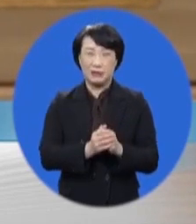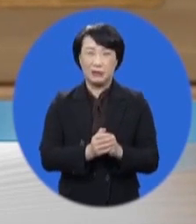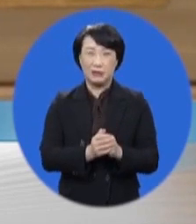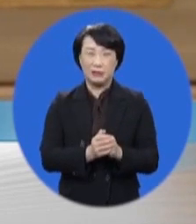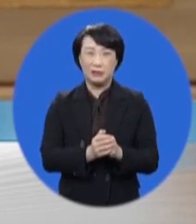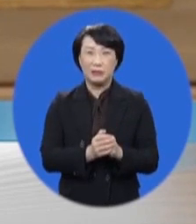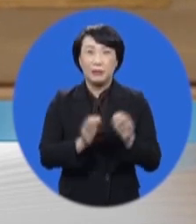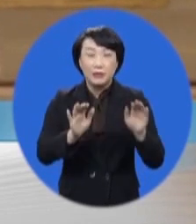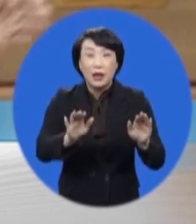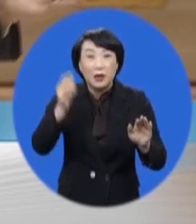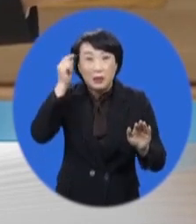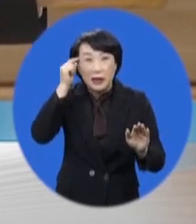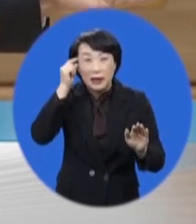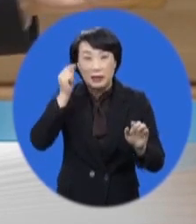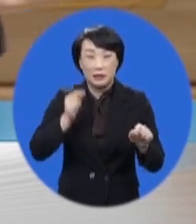왜 그럴까요?